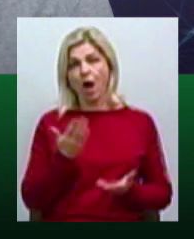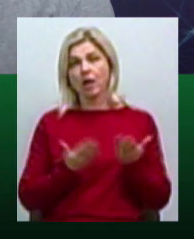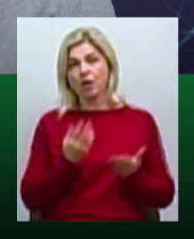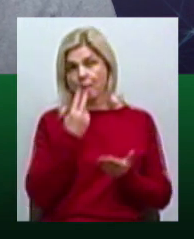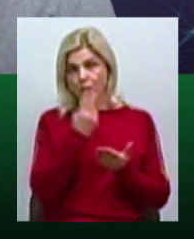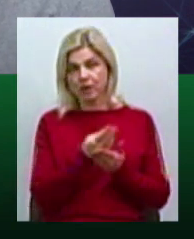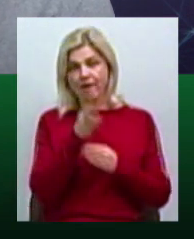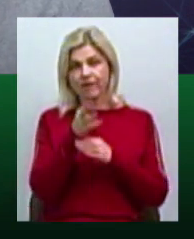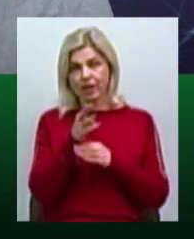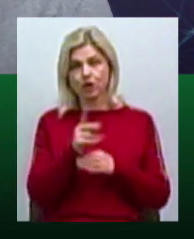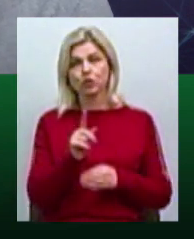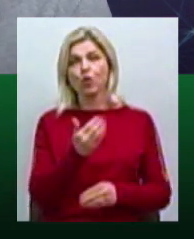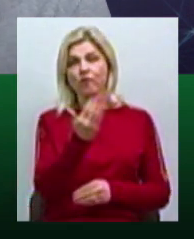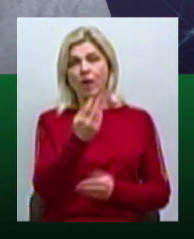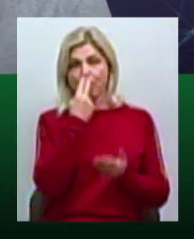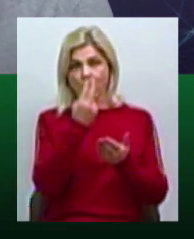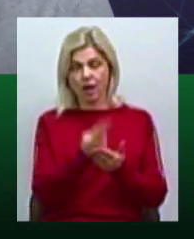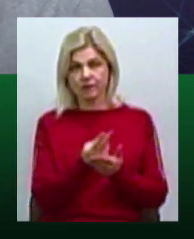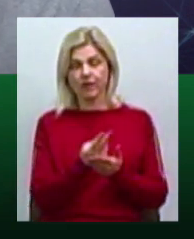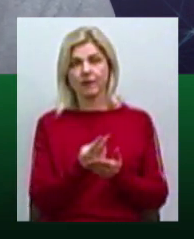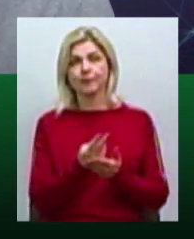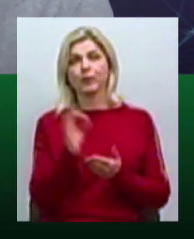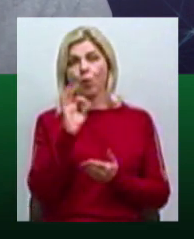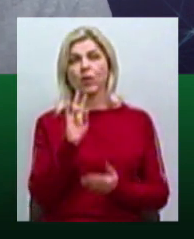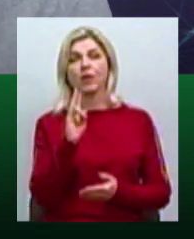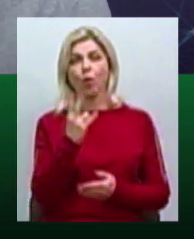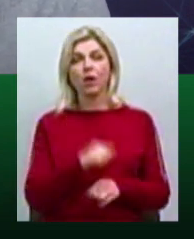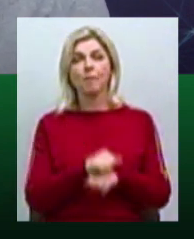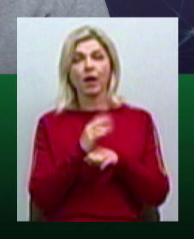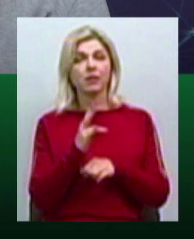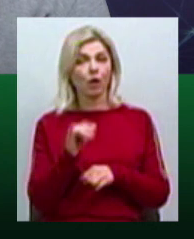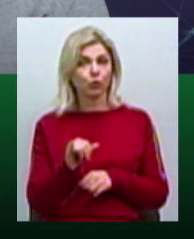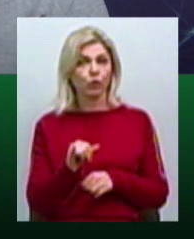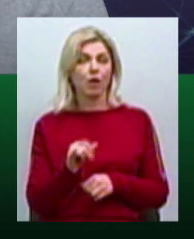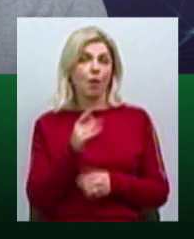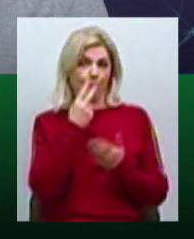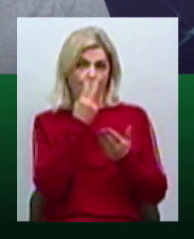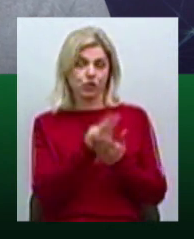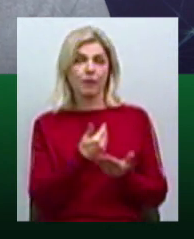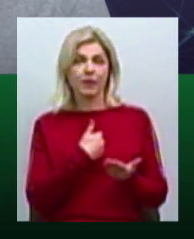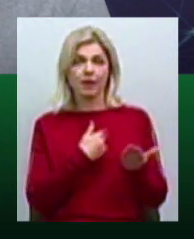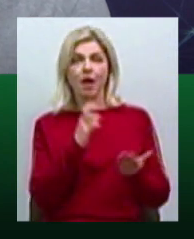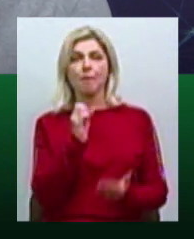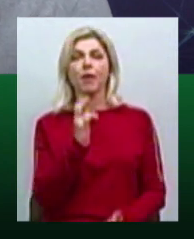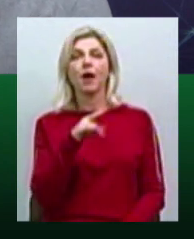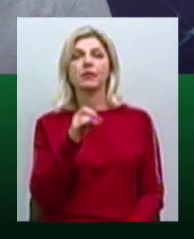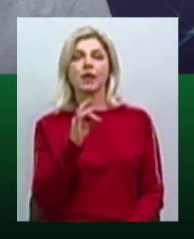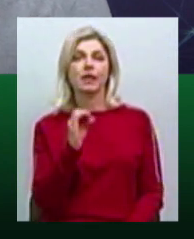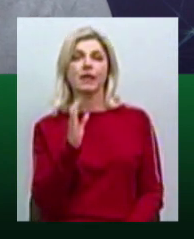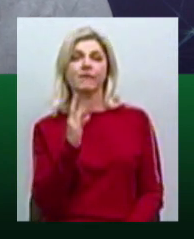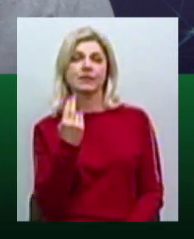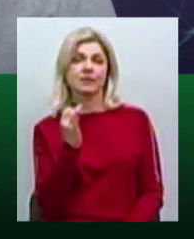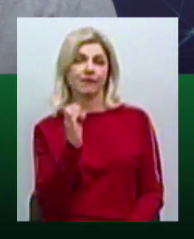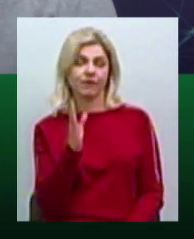на відео, яке ви показували стосовно Миколаївського майдану, ну покажіть мені там бандерівців.